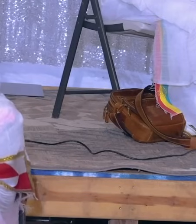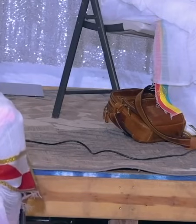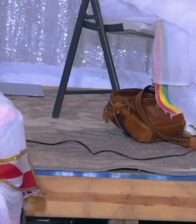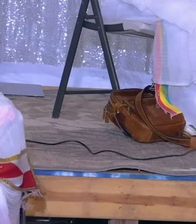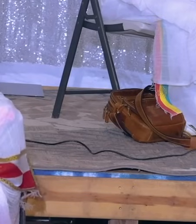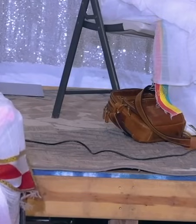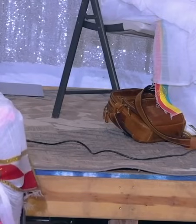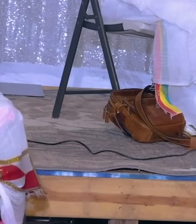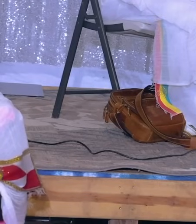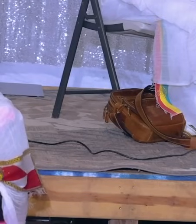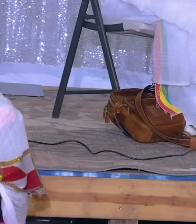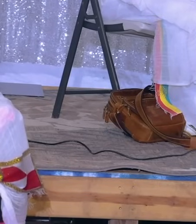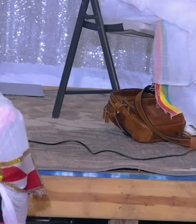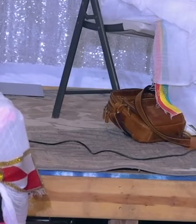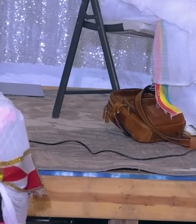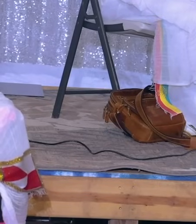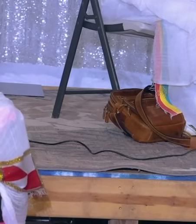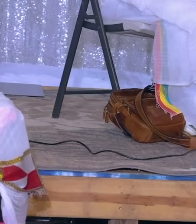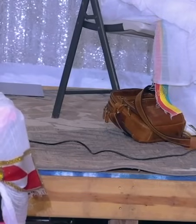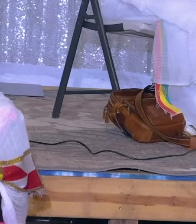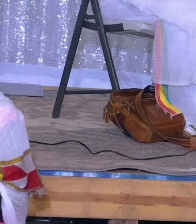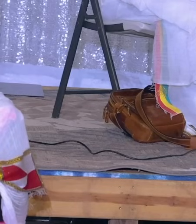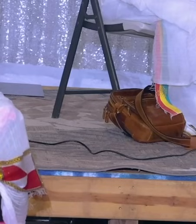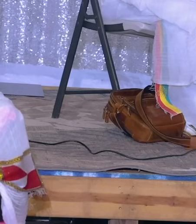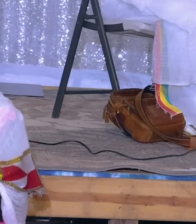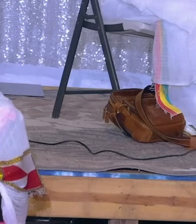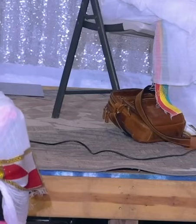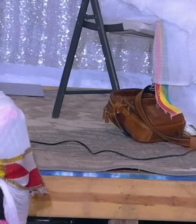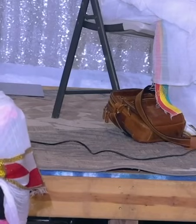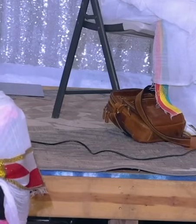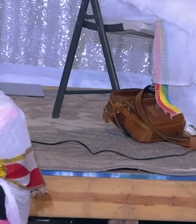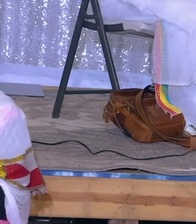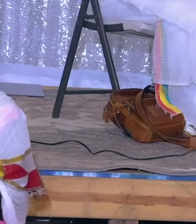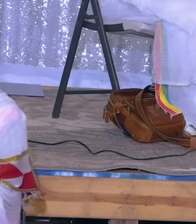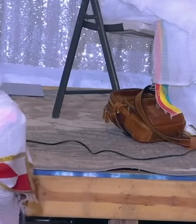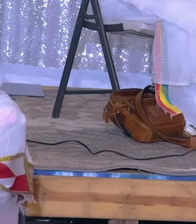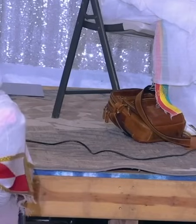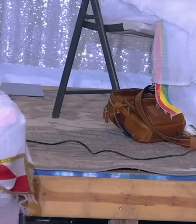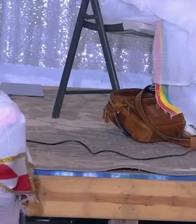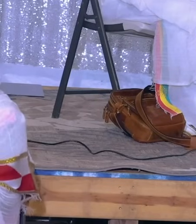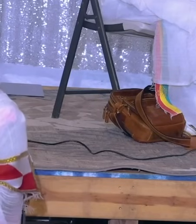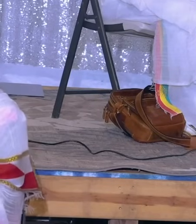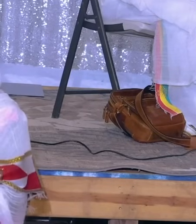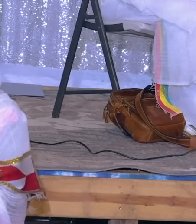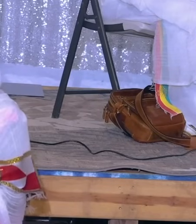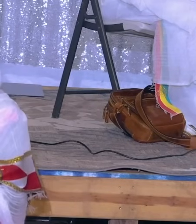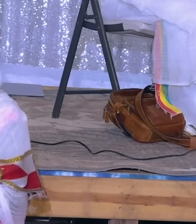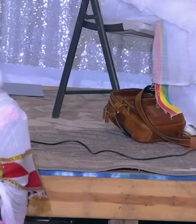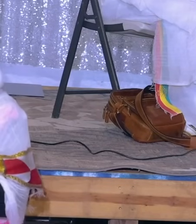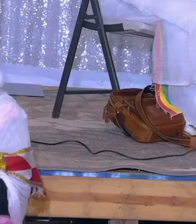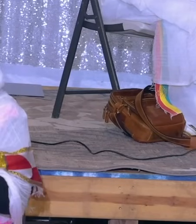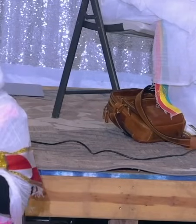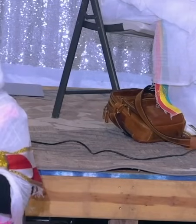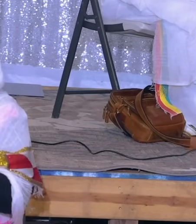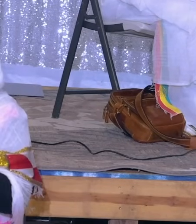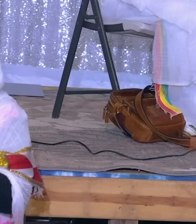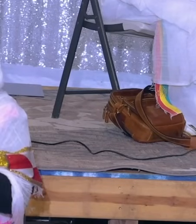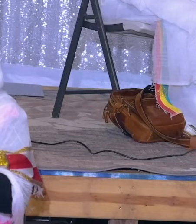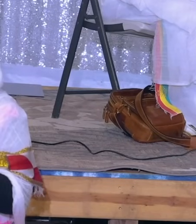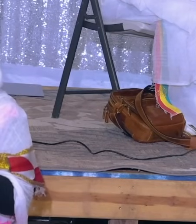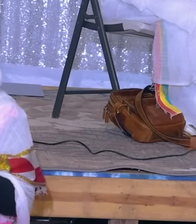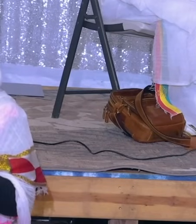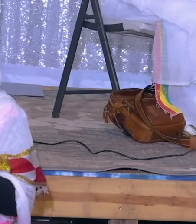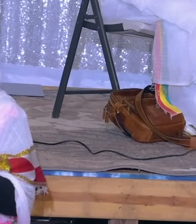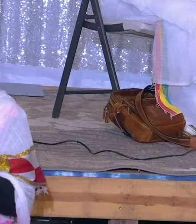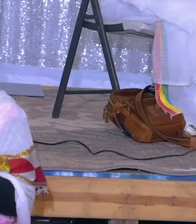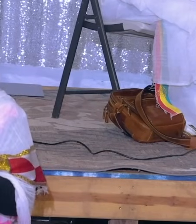ተጾታው አይላ ወገን ማለት ነው። እና ሰውን በወገን ወይም በመደብ እናስቀምጥ ለወንድ